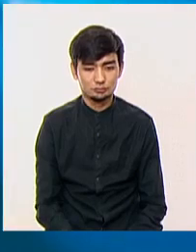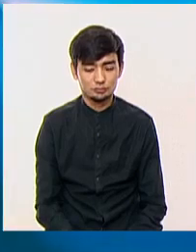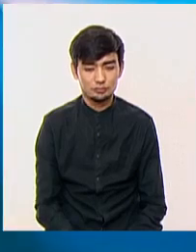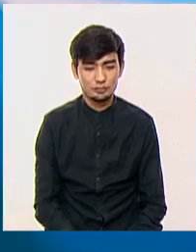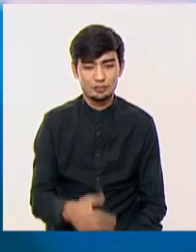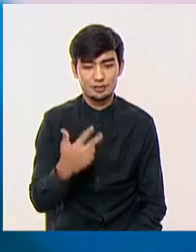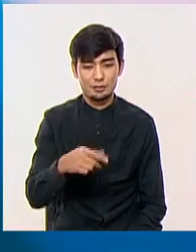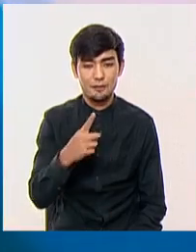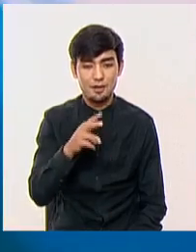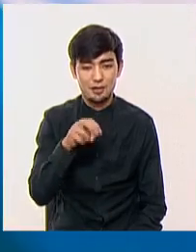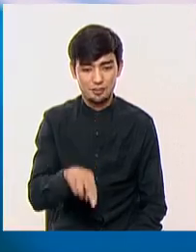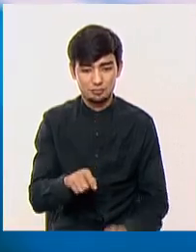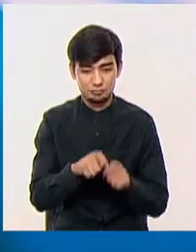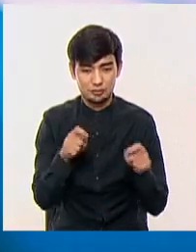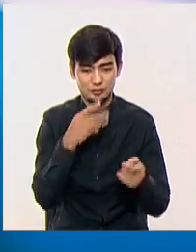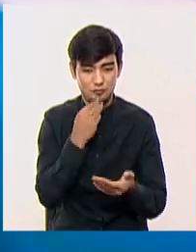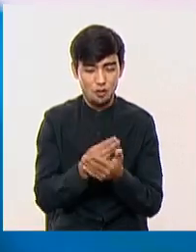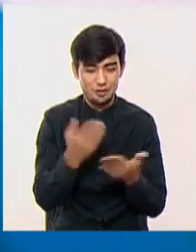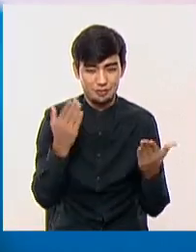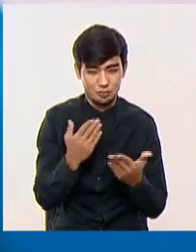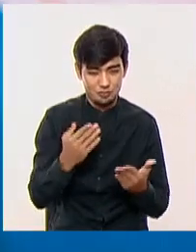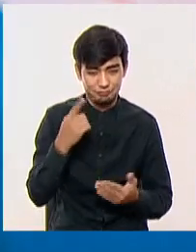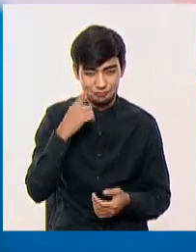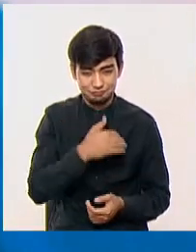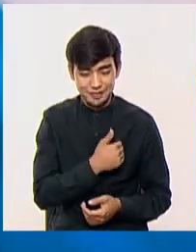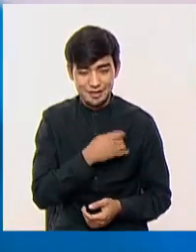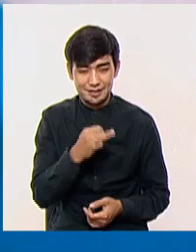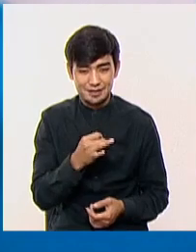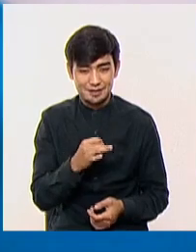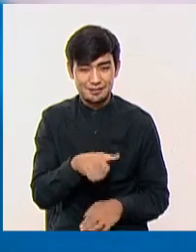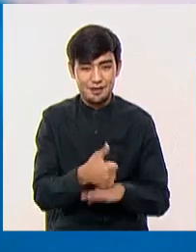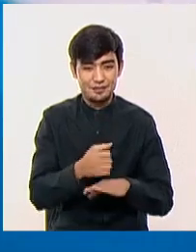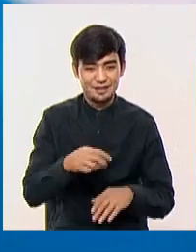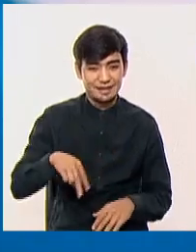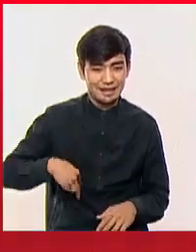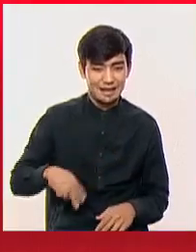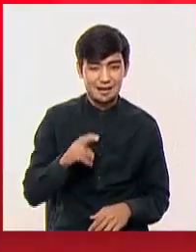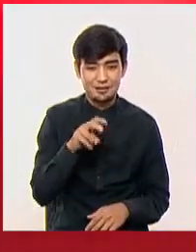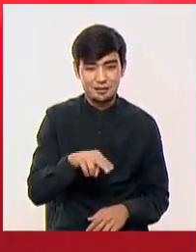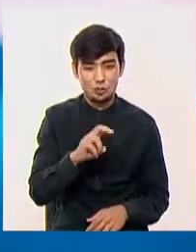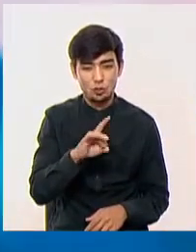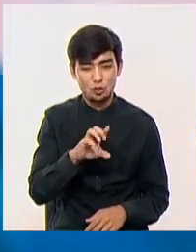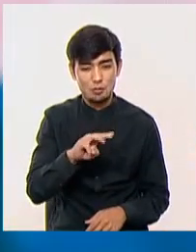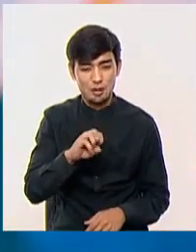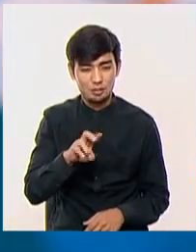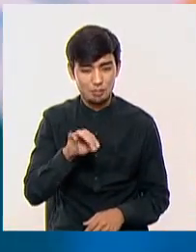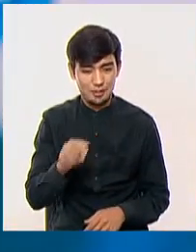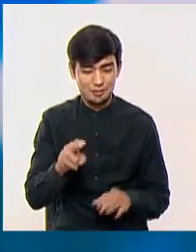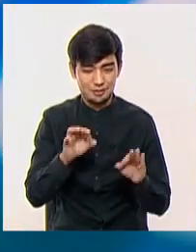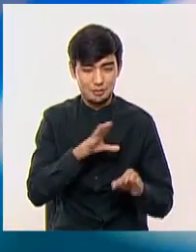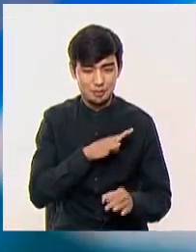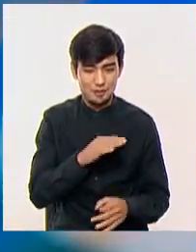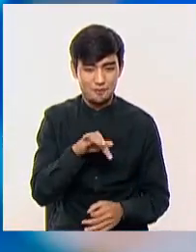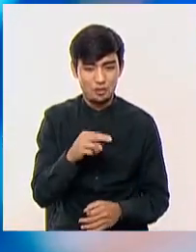31 канал запускает собственное кинопроизводство об этом рассказал генеральный директор канала Курман бек жумагали на ежегодном